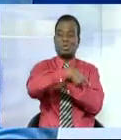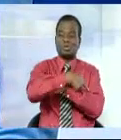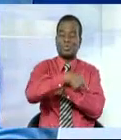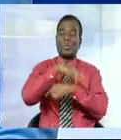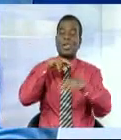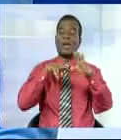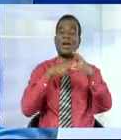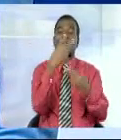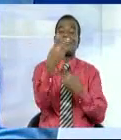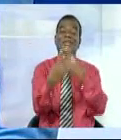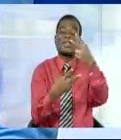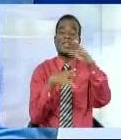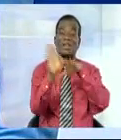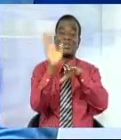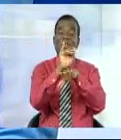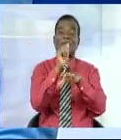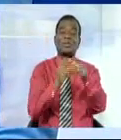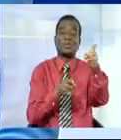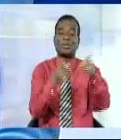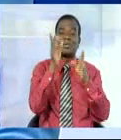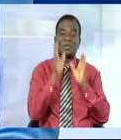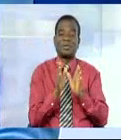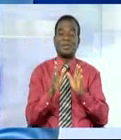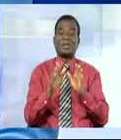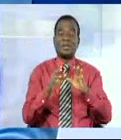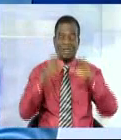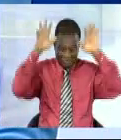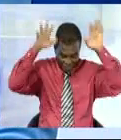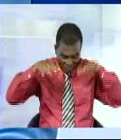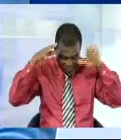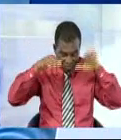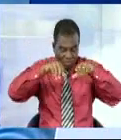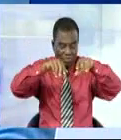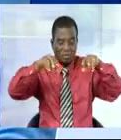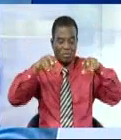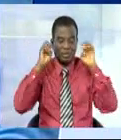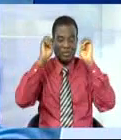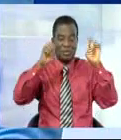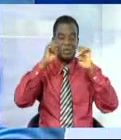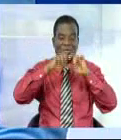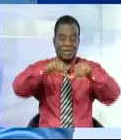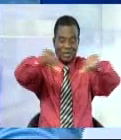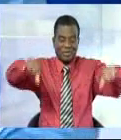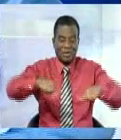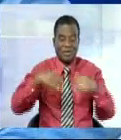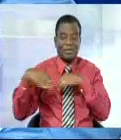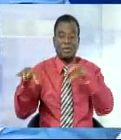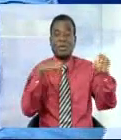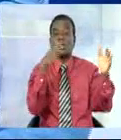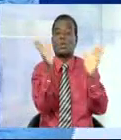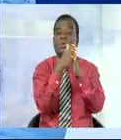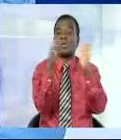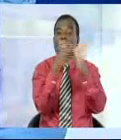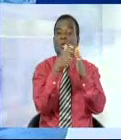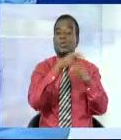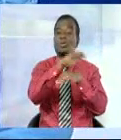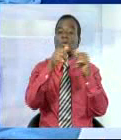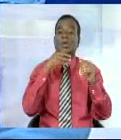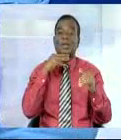l'Organisation islamique pour l'éducation, les sciences et la culture a eu une rencontre avec les ministres des domaines de compétences